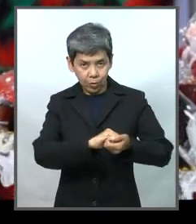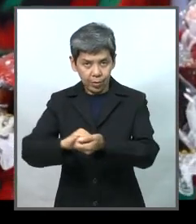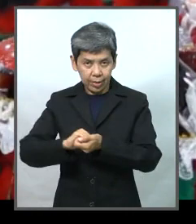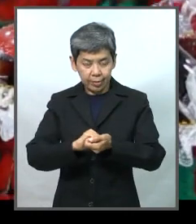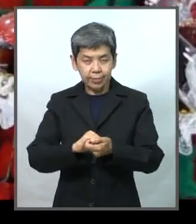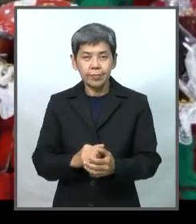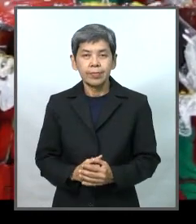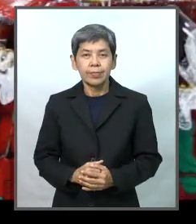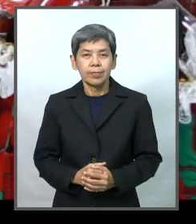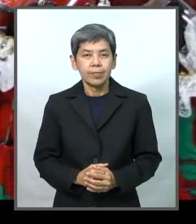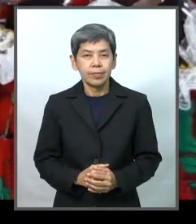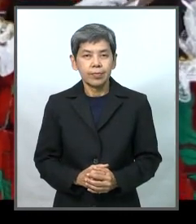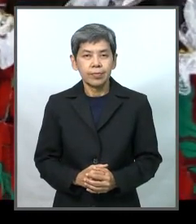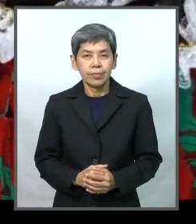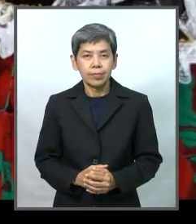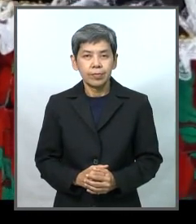น